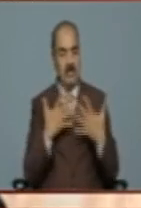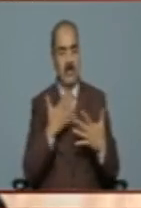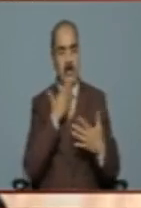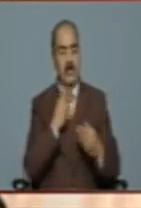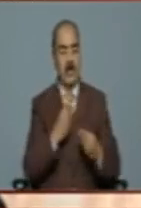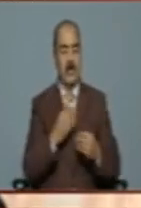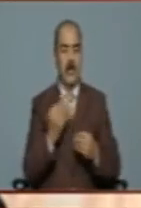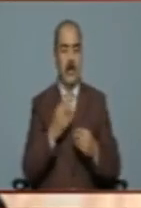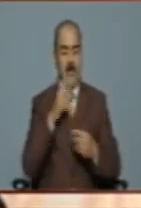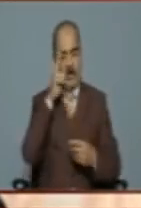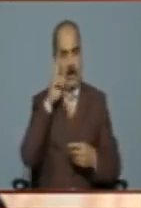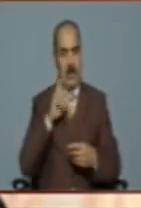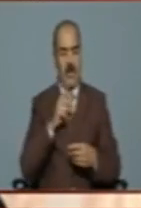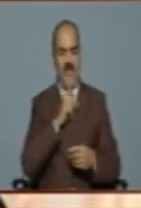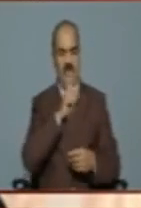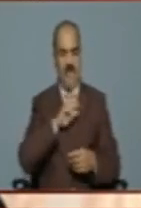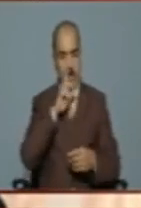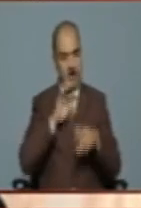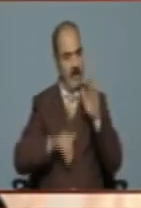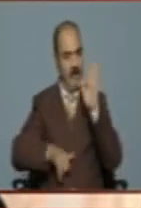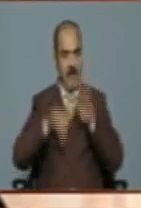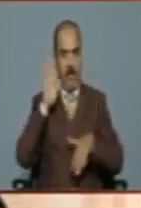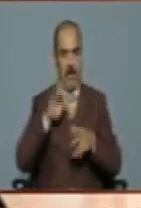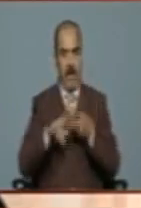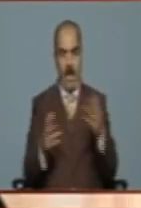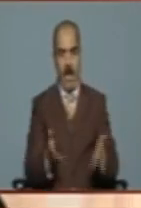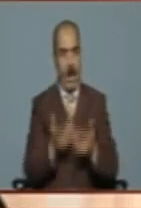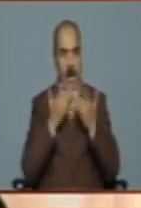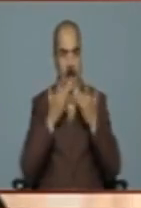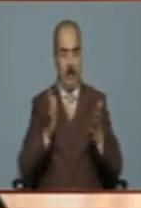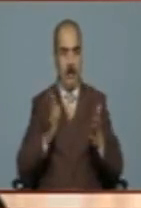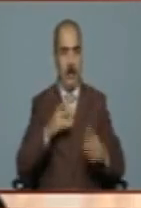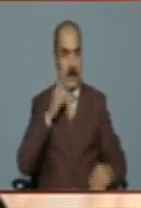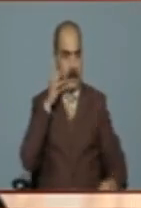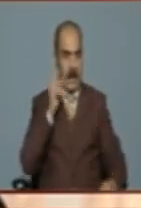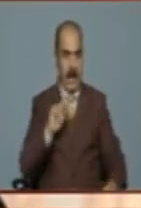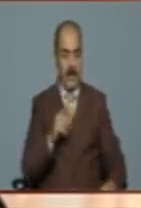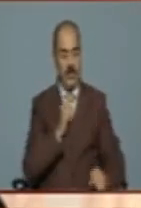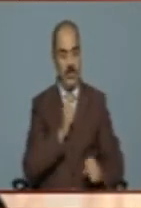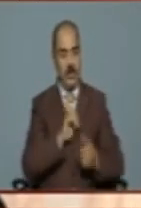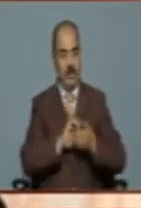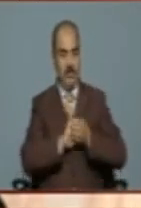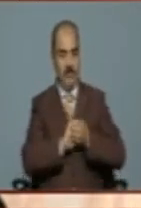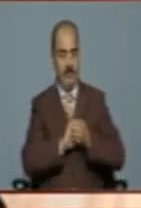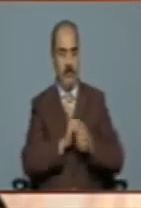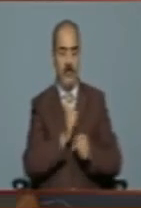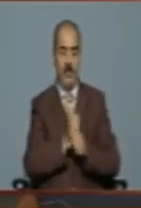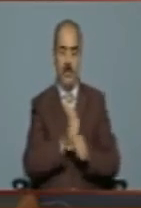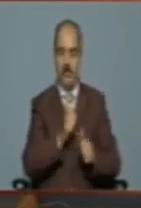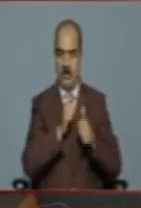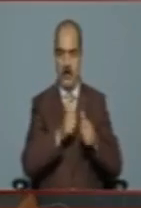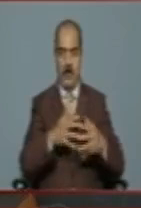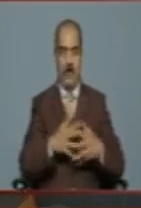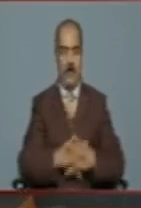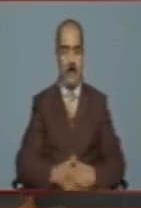المشهد الاحترافي. ولا يفوتني أن أشيد بالتعاون المخلص والبناء